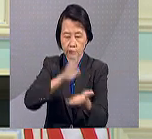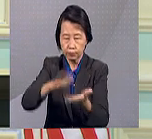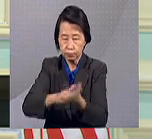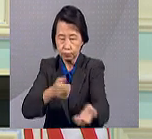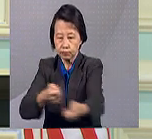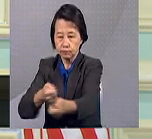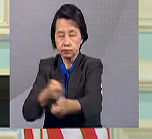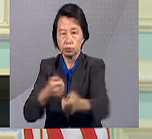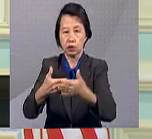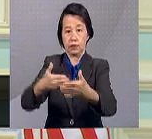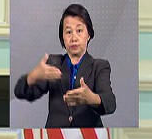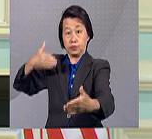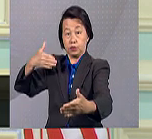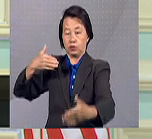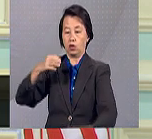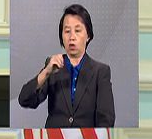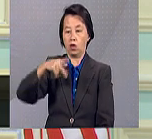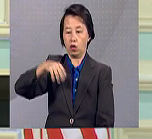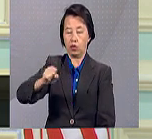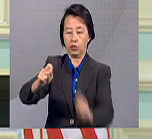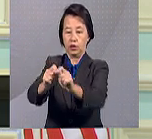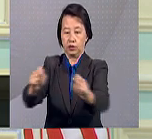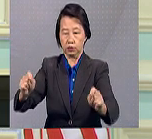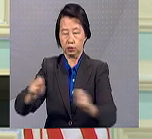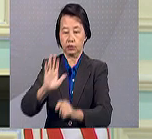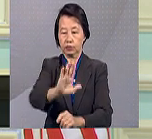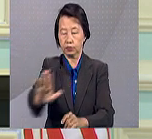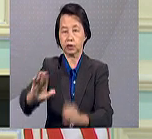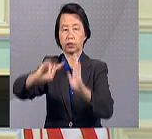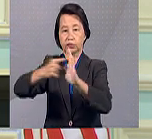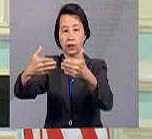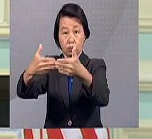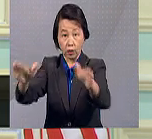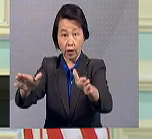sanitasi sebelum operasi premis perniagaan mereka bermula.